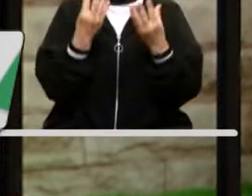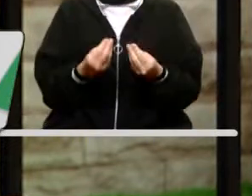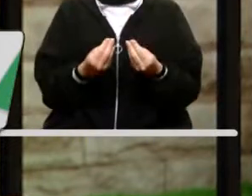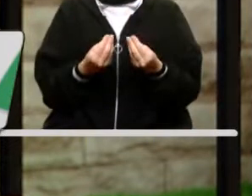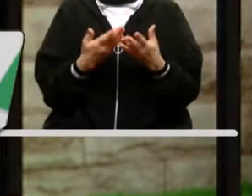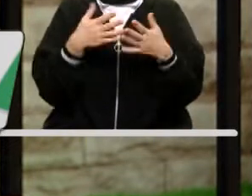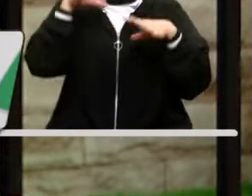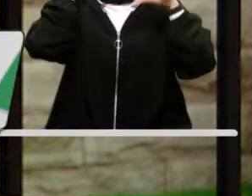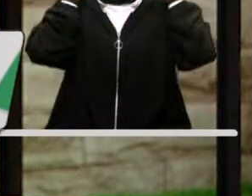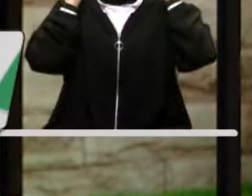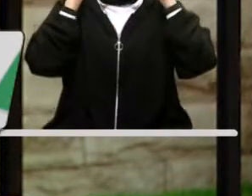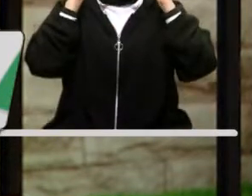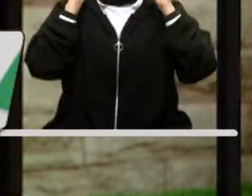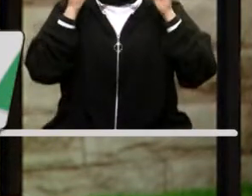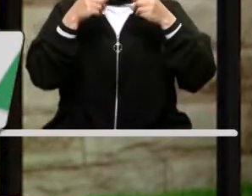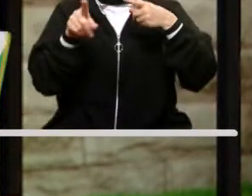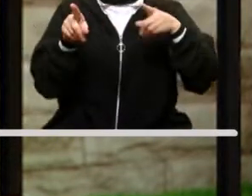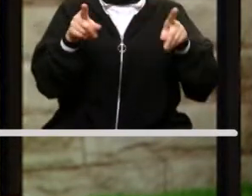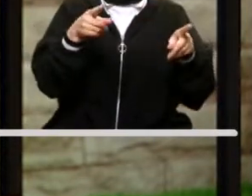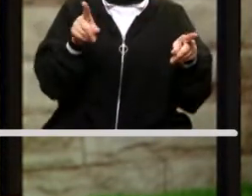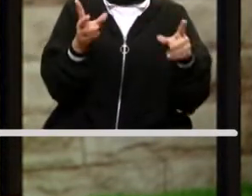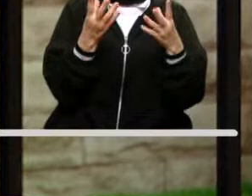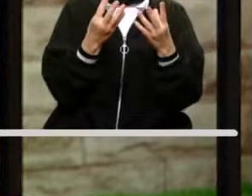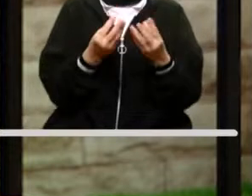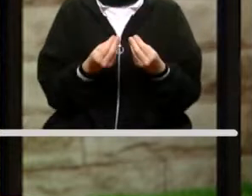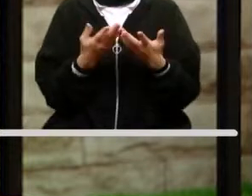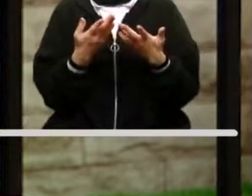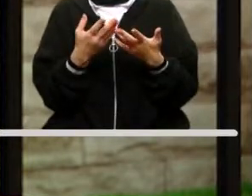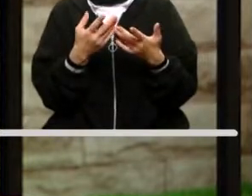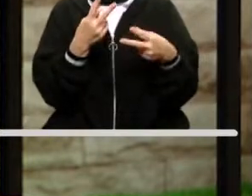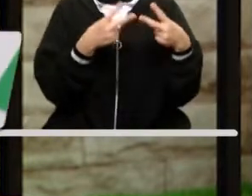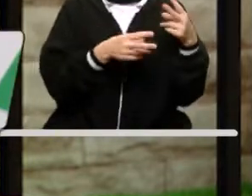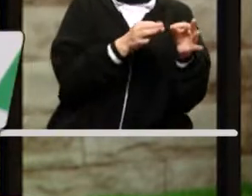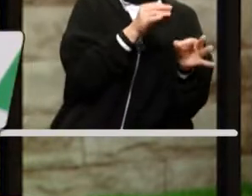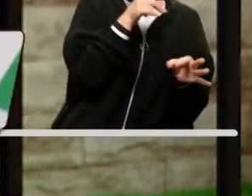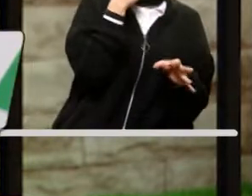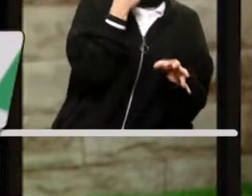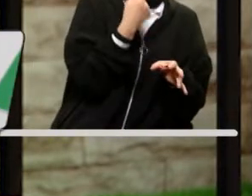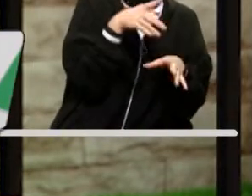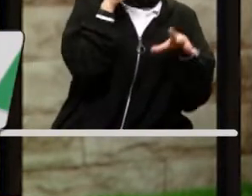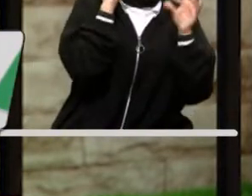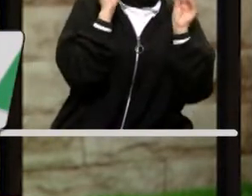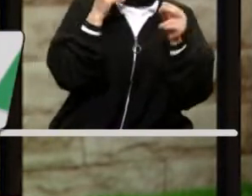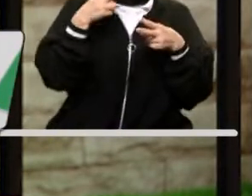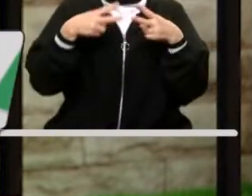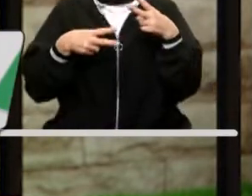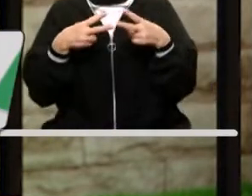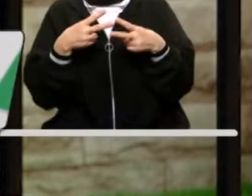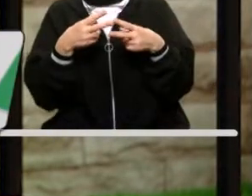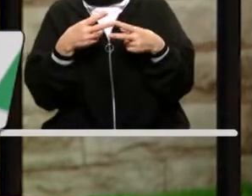Kinestetik, görsel, işitsel diye. İşte kimi bakarak daha çok iyi bir şeyi öğrenir. Hatta dikkat